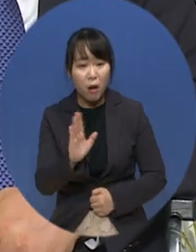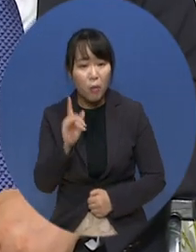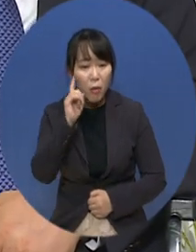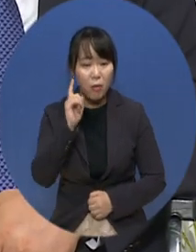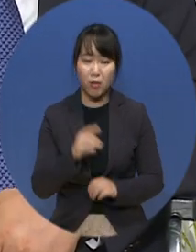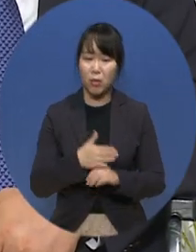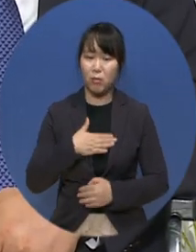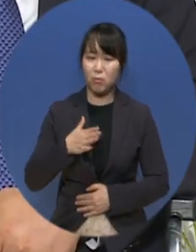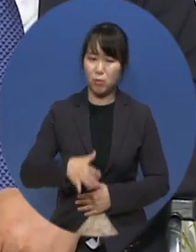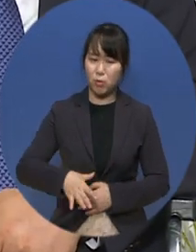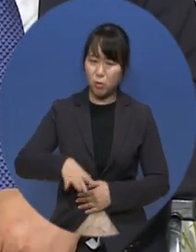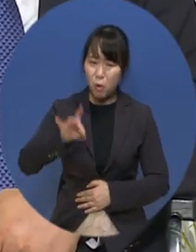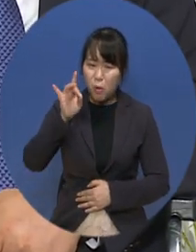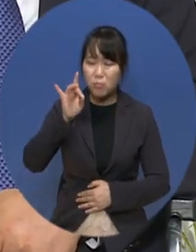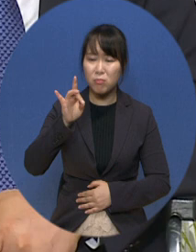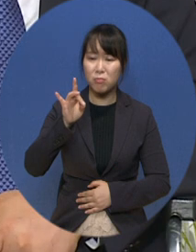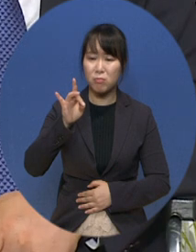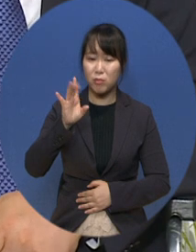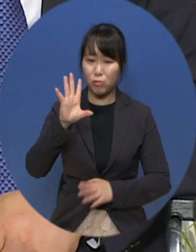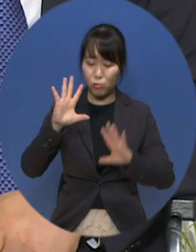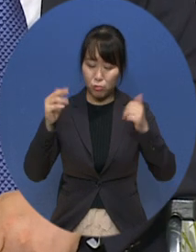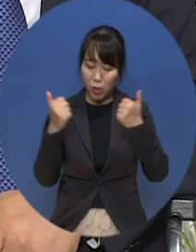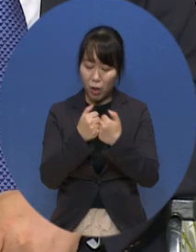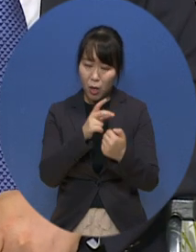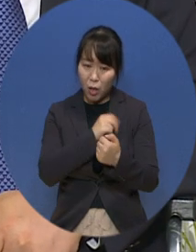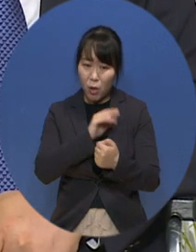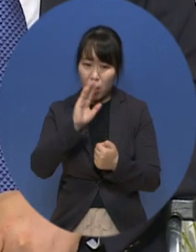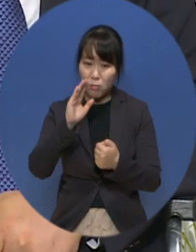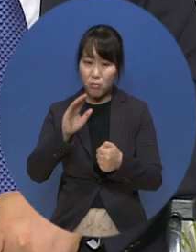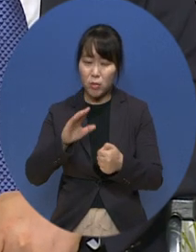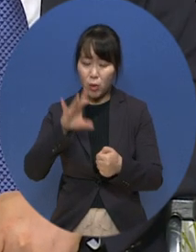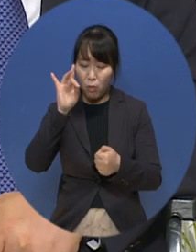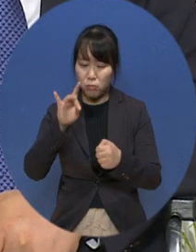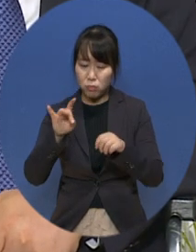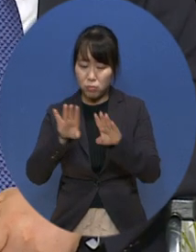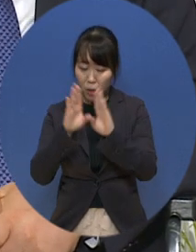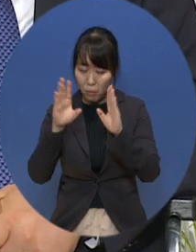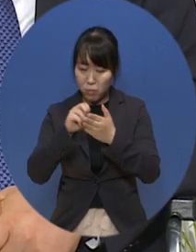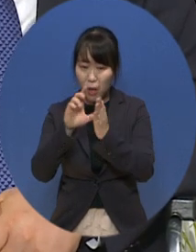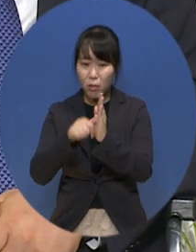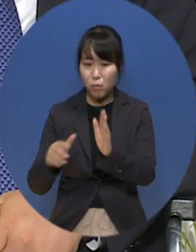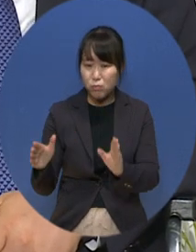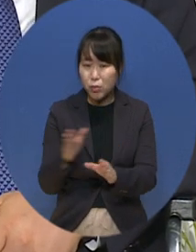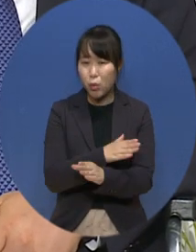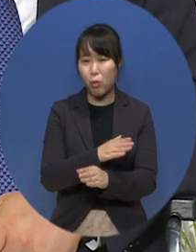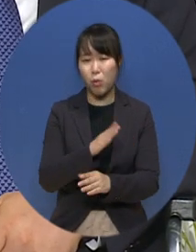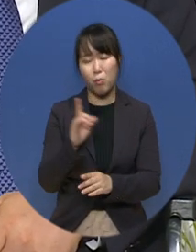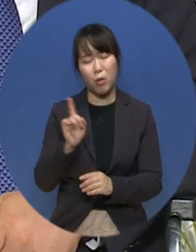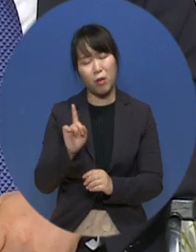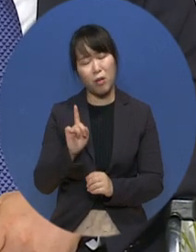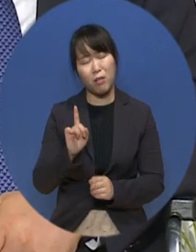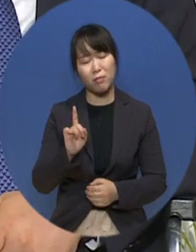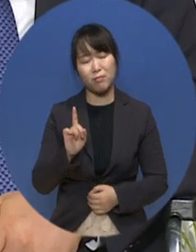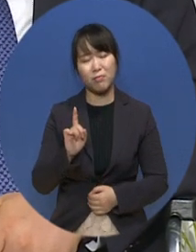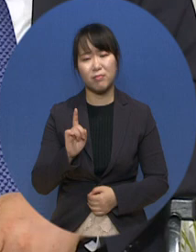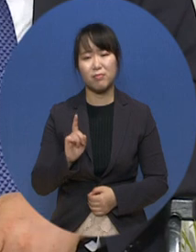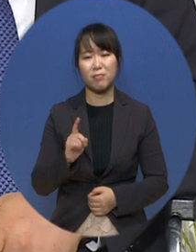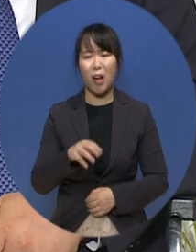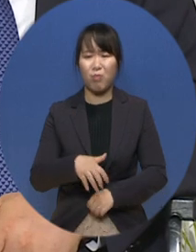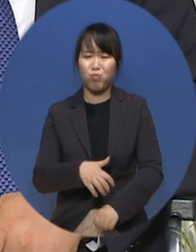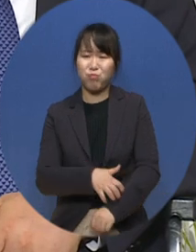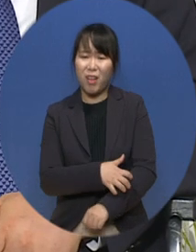되요 근데 제가 초 전 때부터 개 좀 귀여운 됐을 때 그게 행위 2 좀 2 뭐랄까